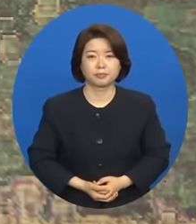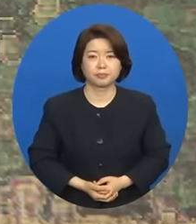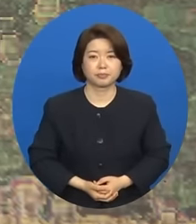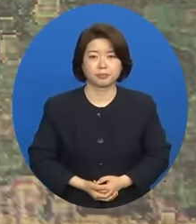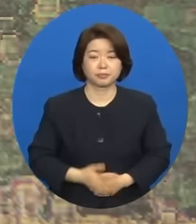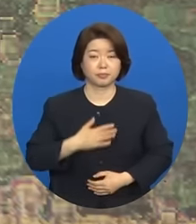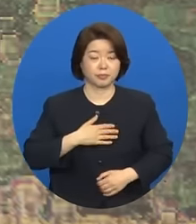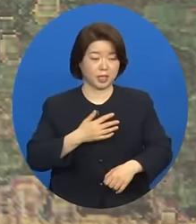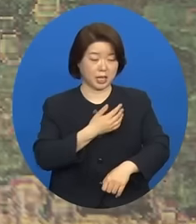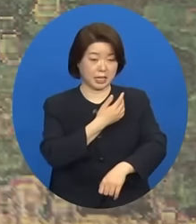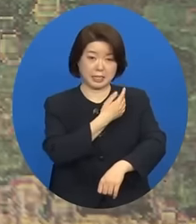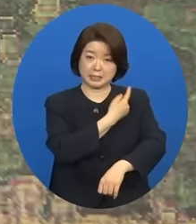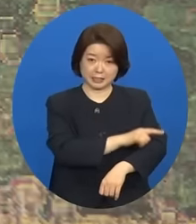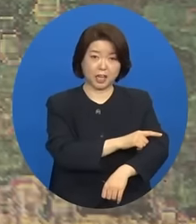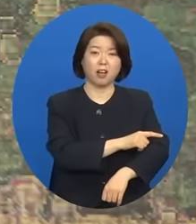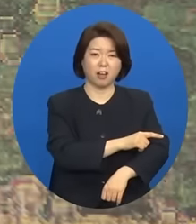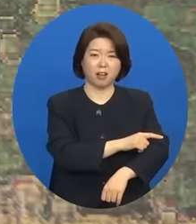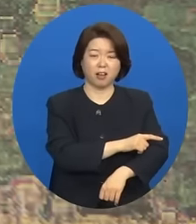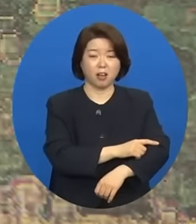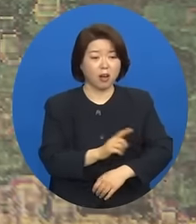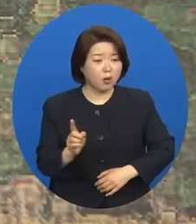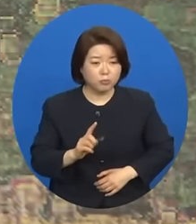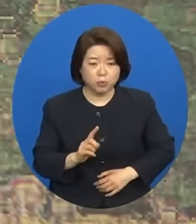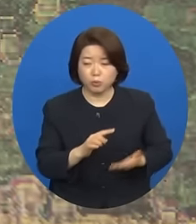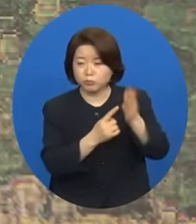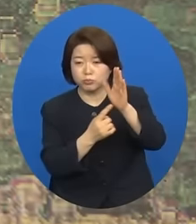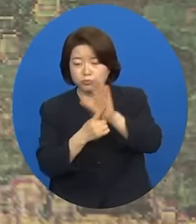자격이 있는 자도 아니고 무엇을 내세울 수 있는 사람도 아닌데